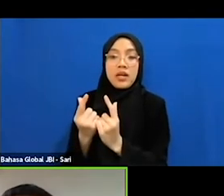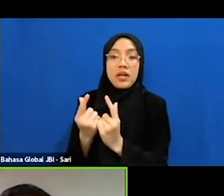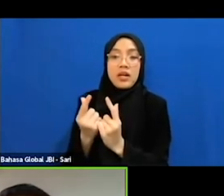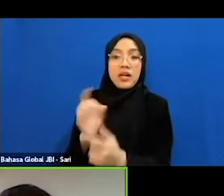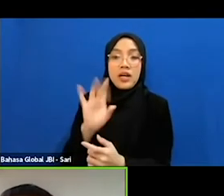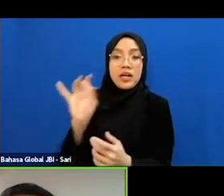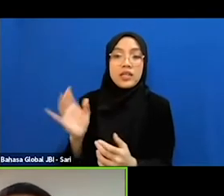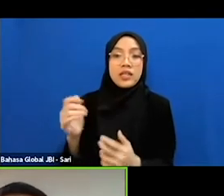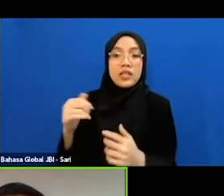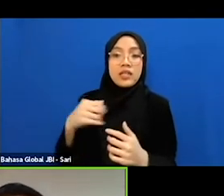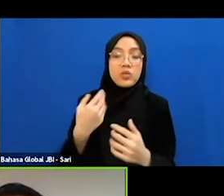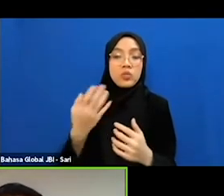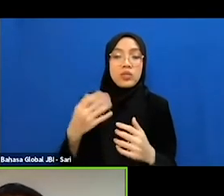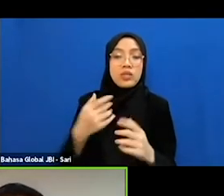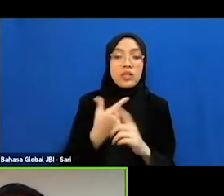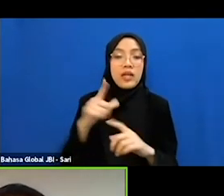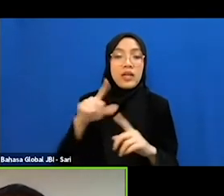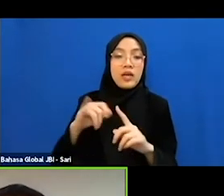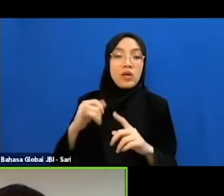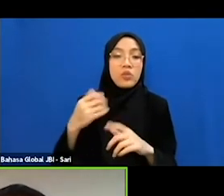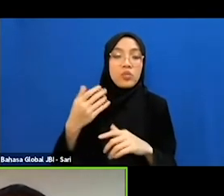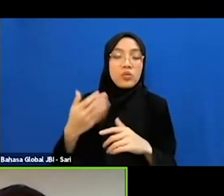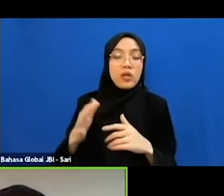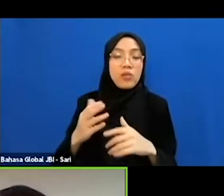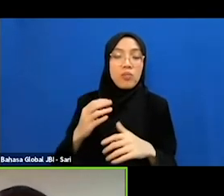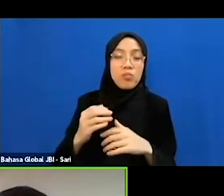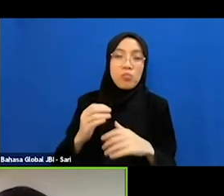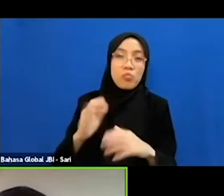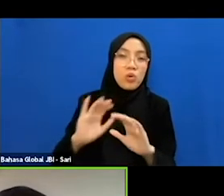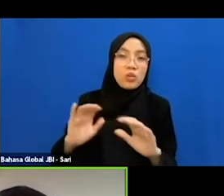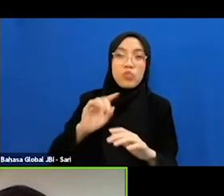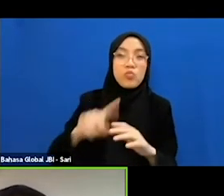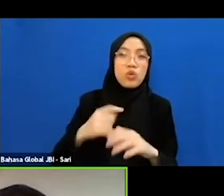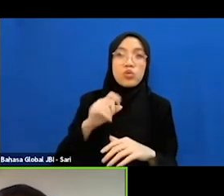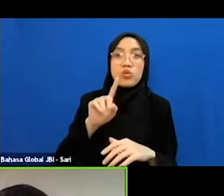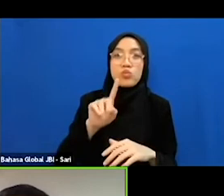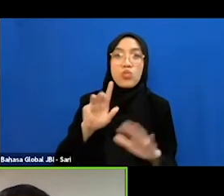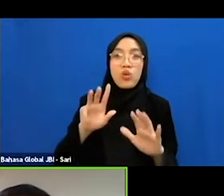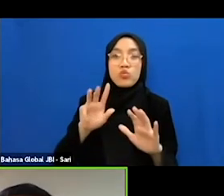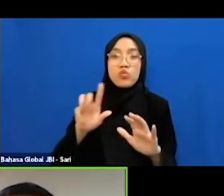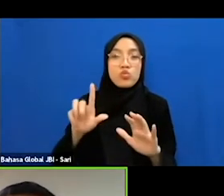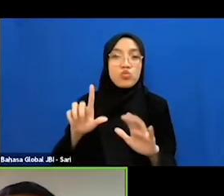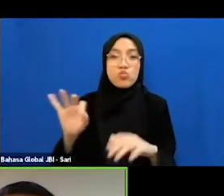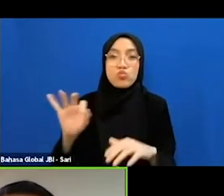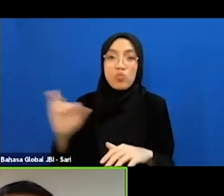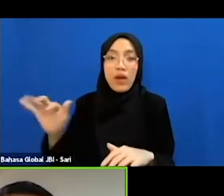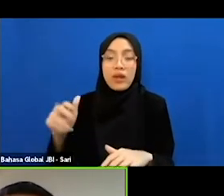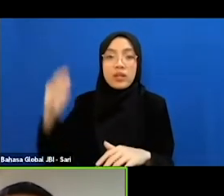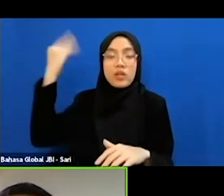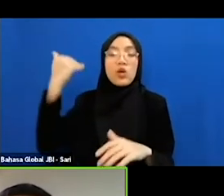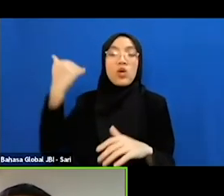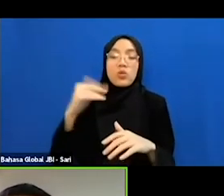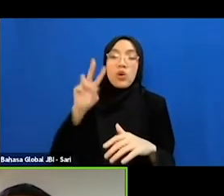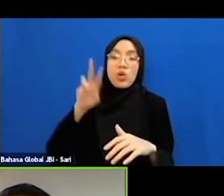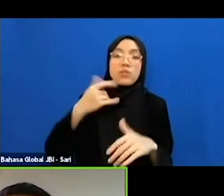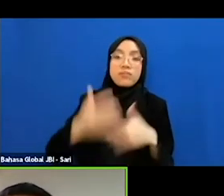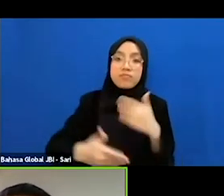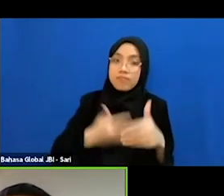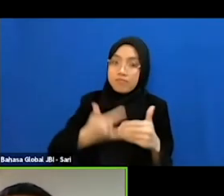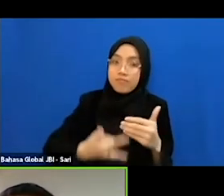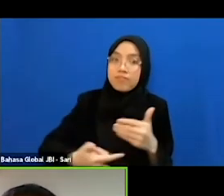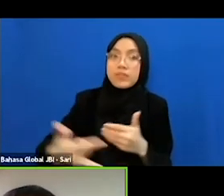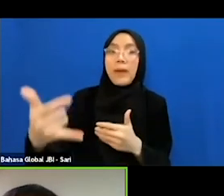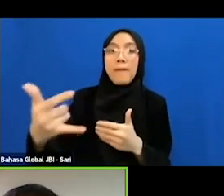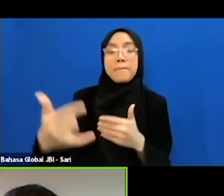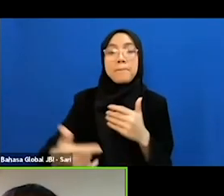tahi yang sudah berkiprah sejak tahun 70-an yaitu sekira tetap harus dijalankan ia harus tetap